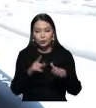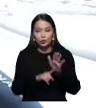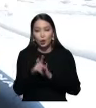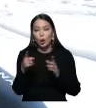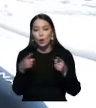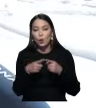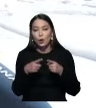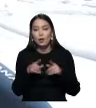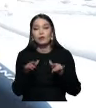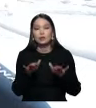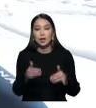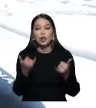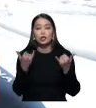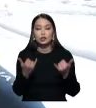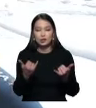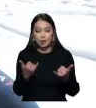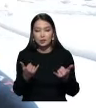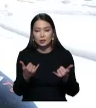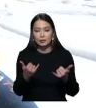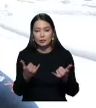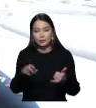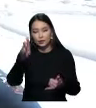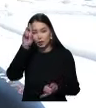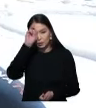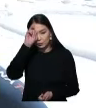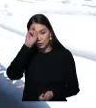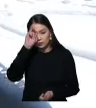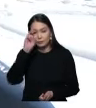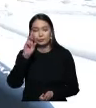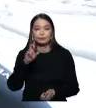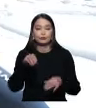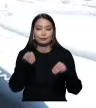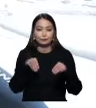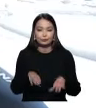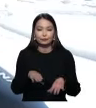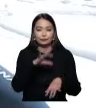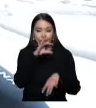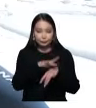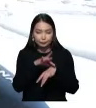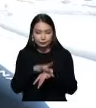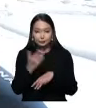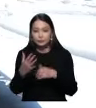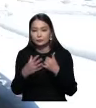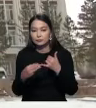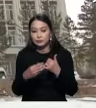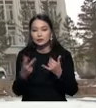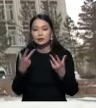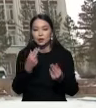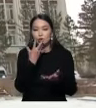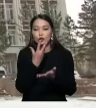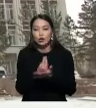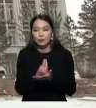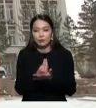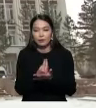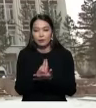дело. Сейчас, на данный момент, государство принимает меры по изъятию этих земель в госсобственность. Телеканал